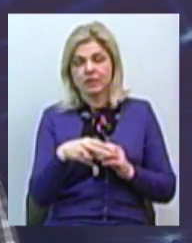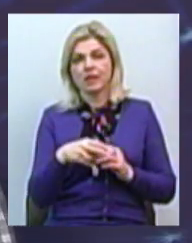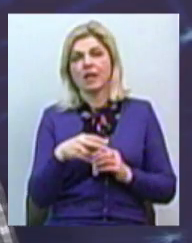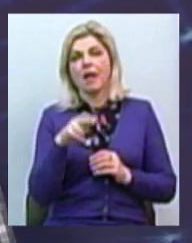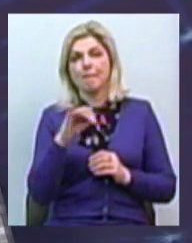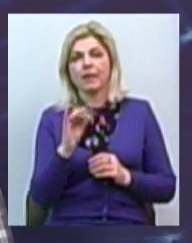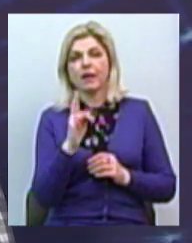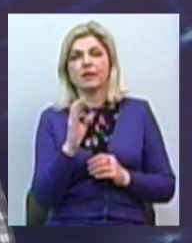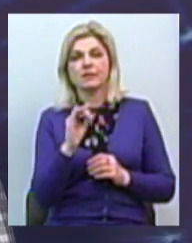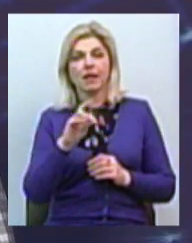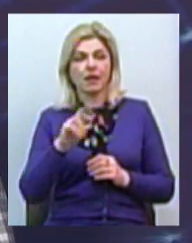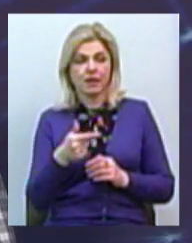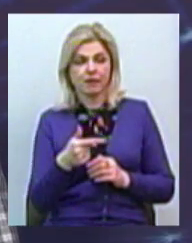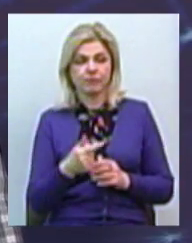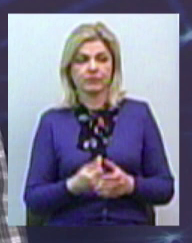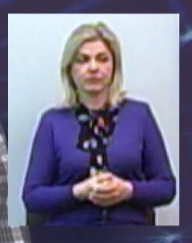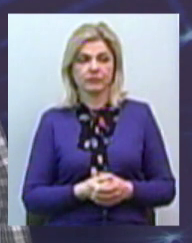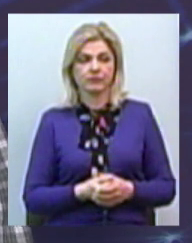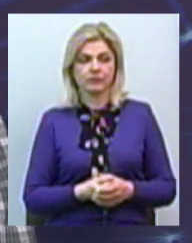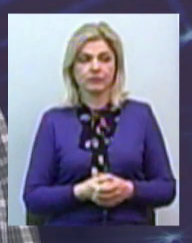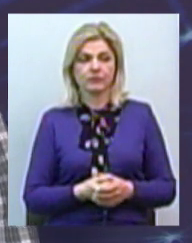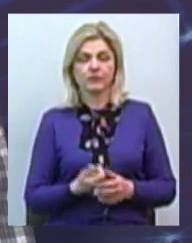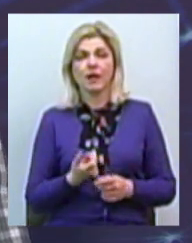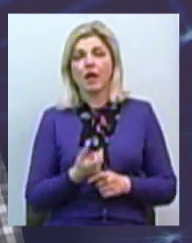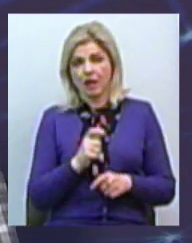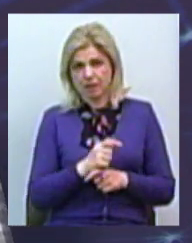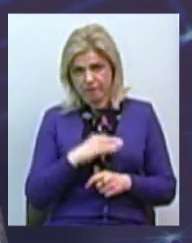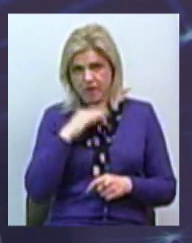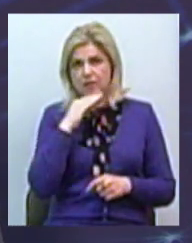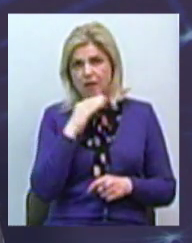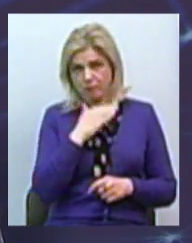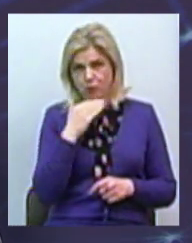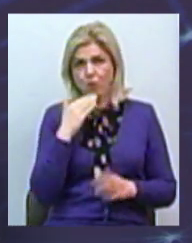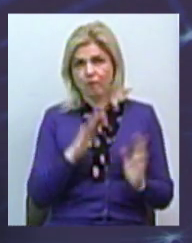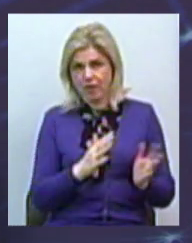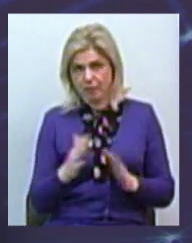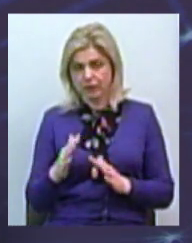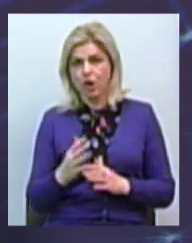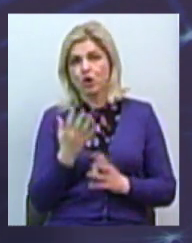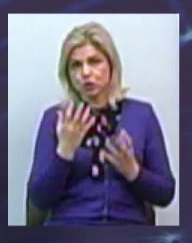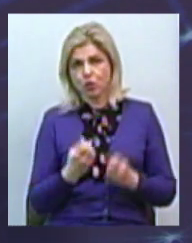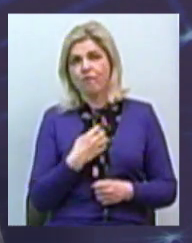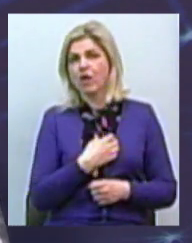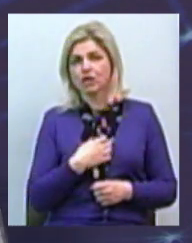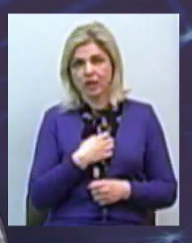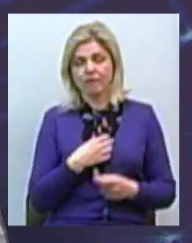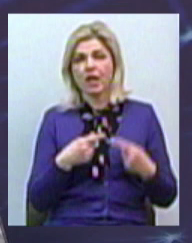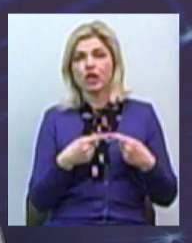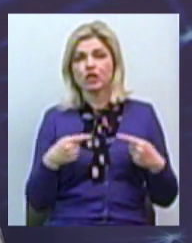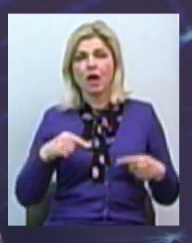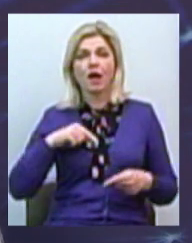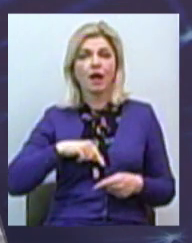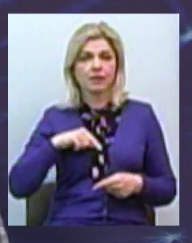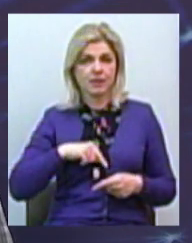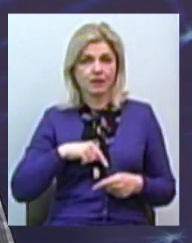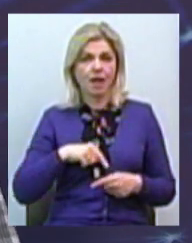пікселів. Цього достатньо в багатьох випадках, але ще важливі інші характеристики камери,